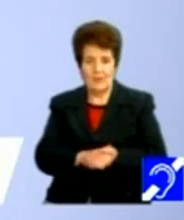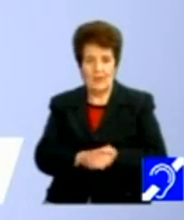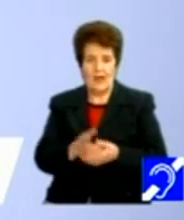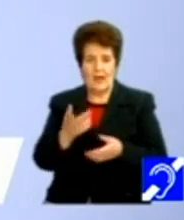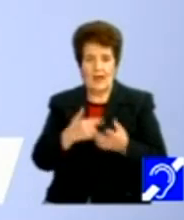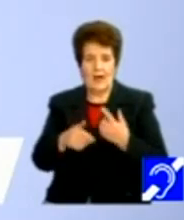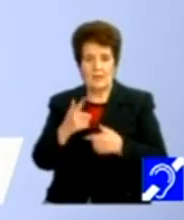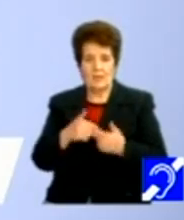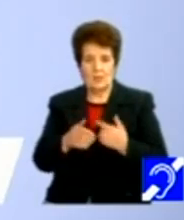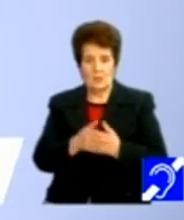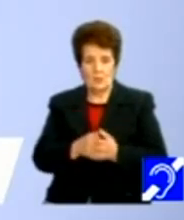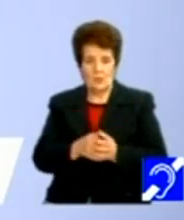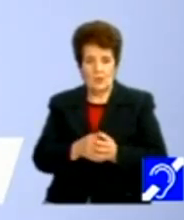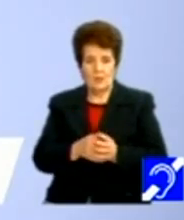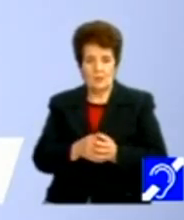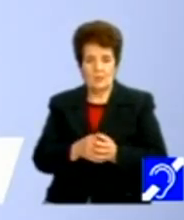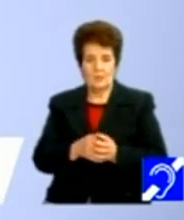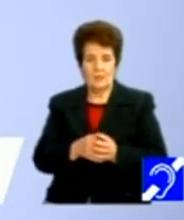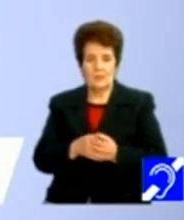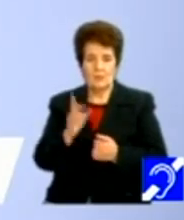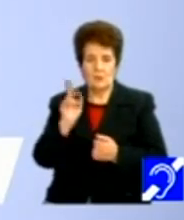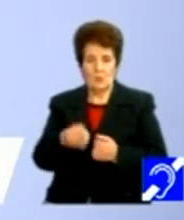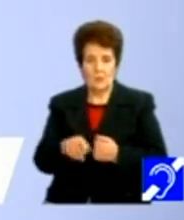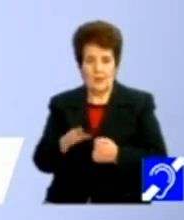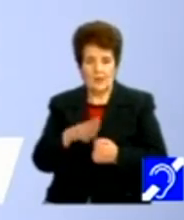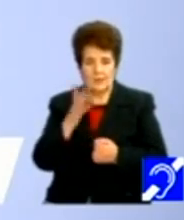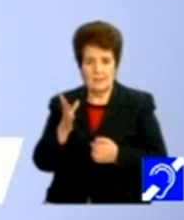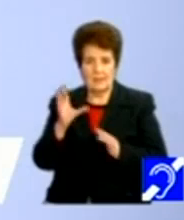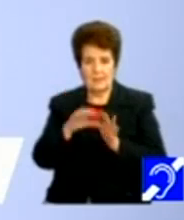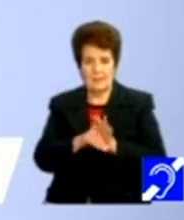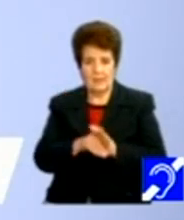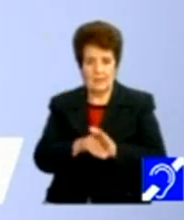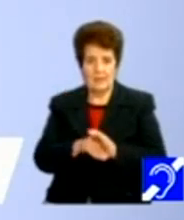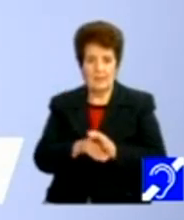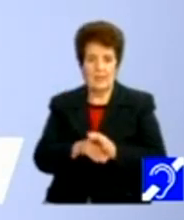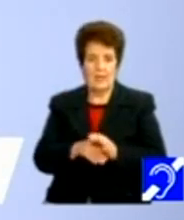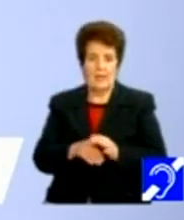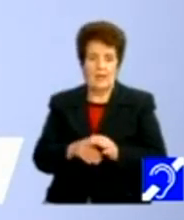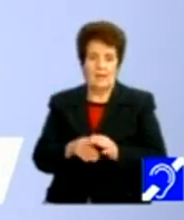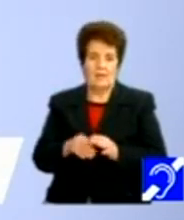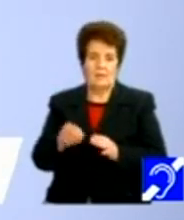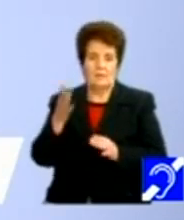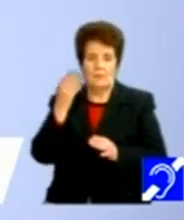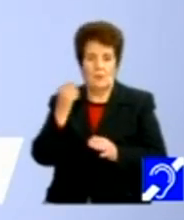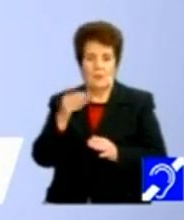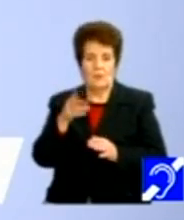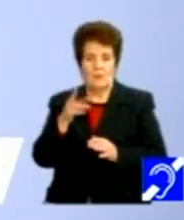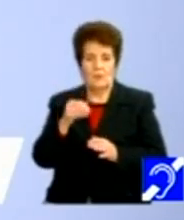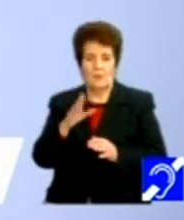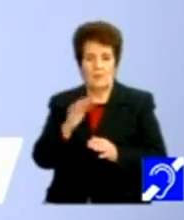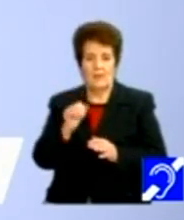întors vectorul semnând CSI și după asta intrând în barca moldovenismului și